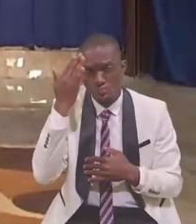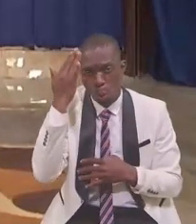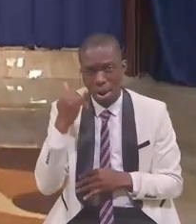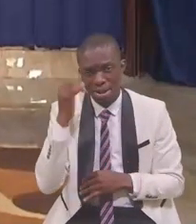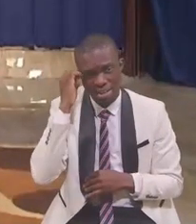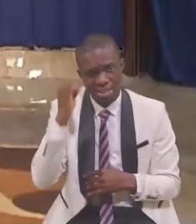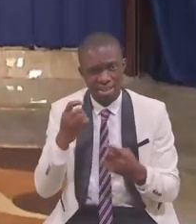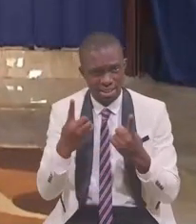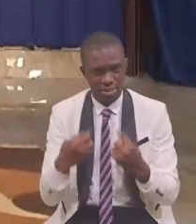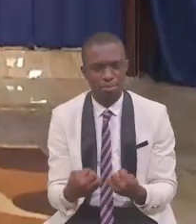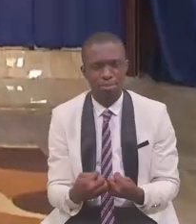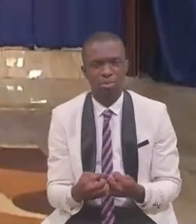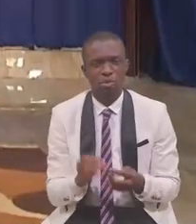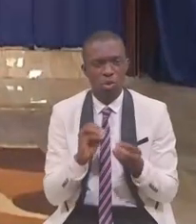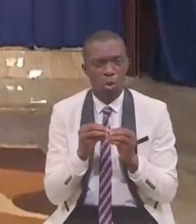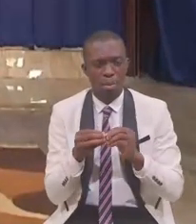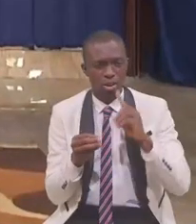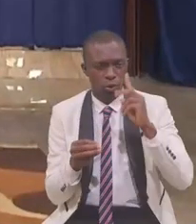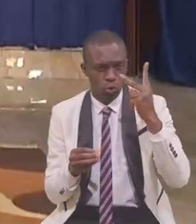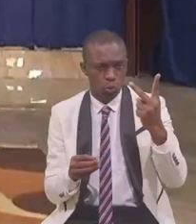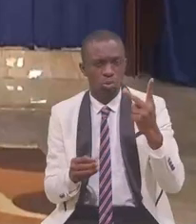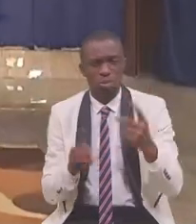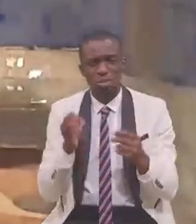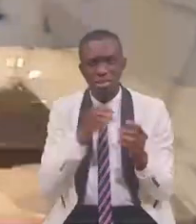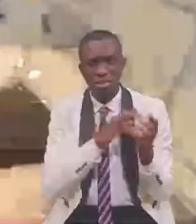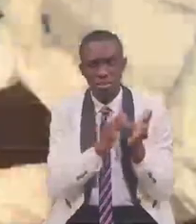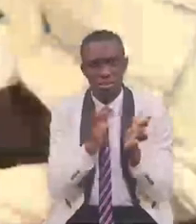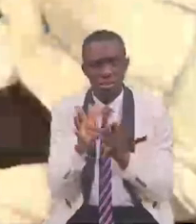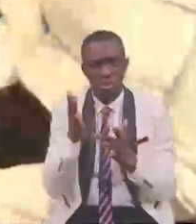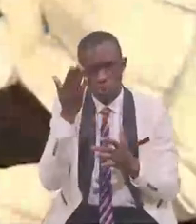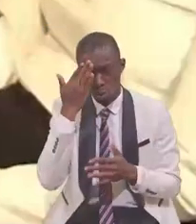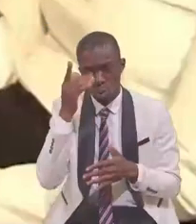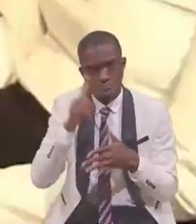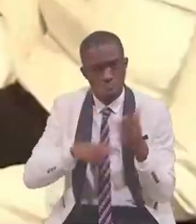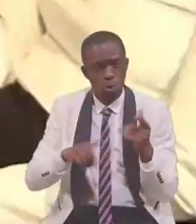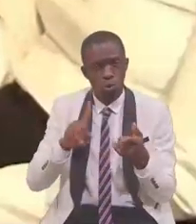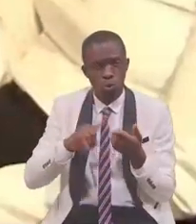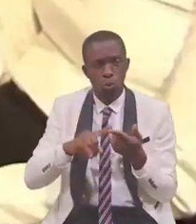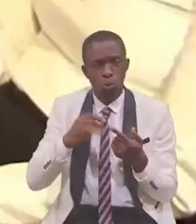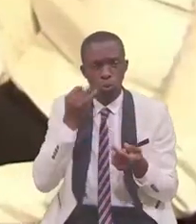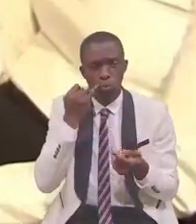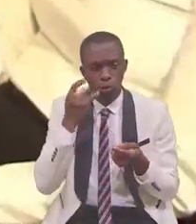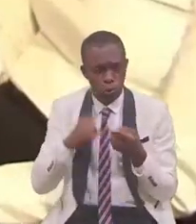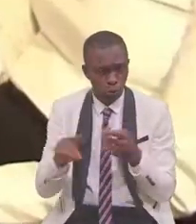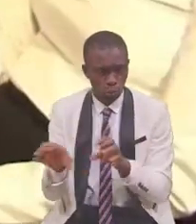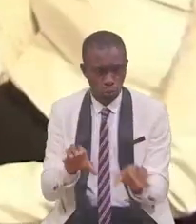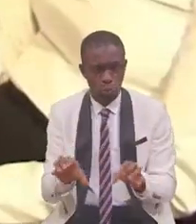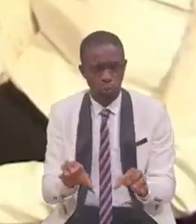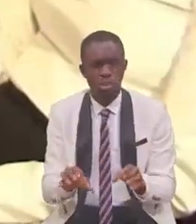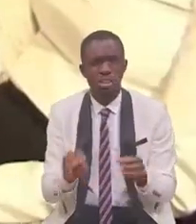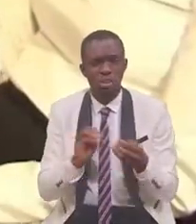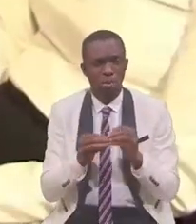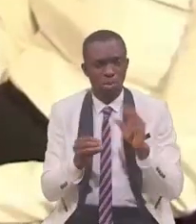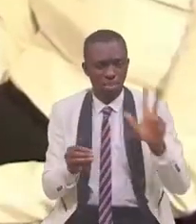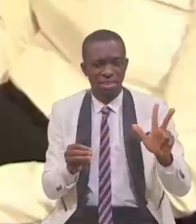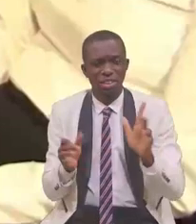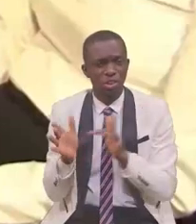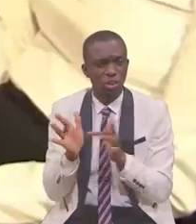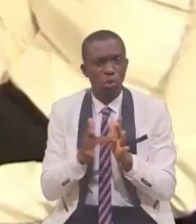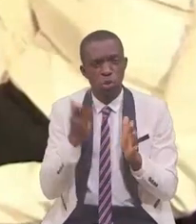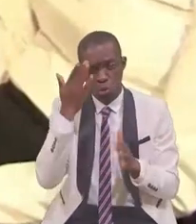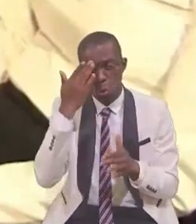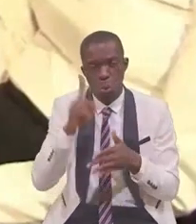venu. Deux, il savait ce qui devait être fait. Et trois, il savait comment faire ce